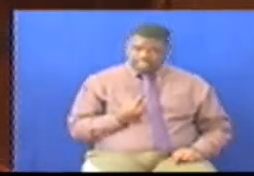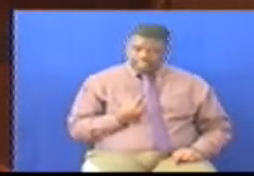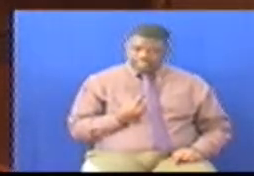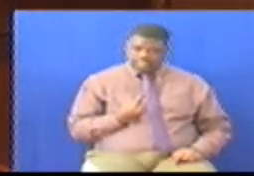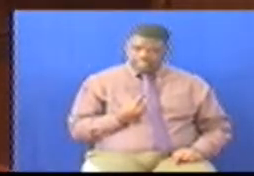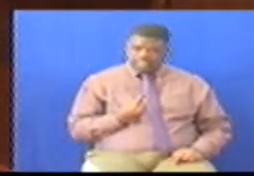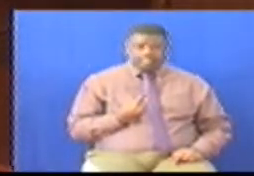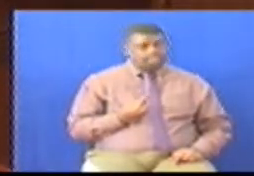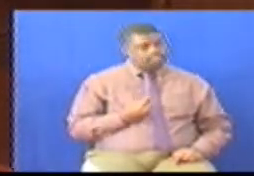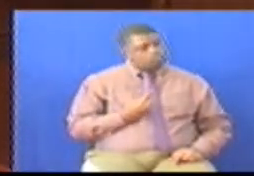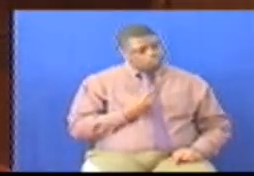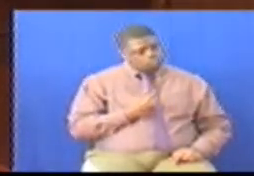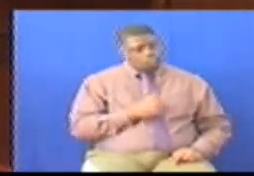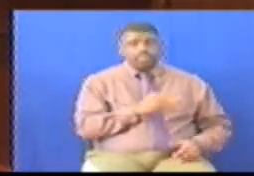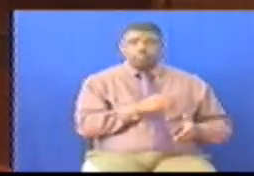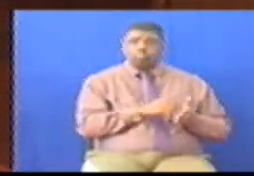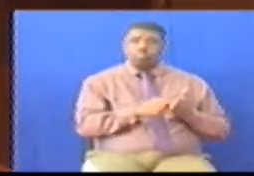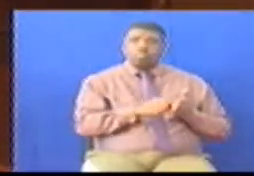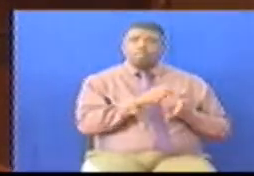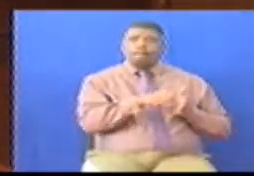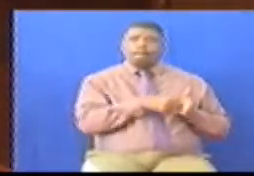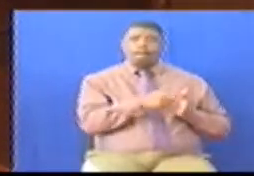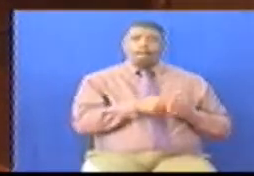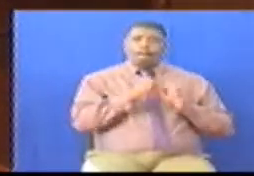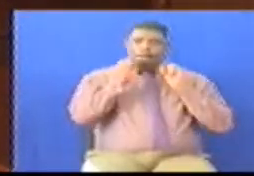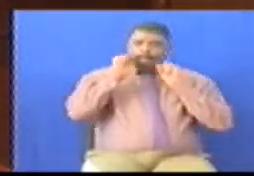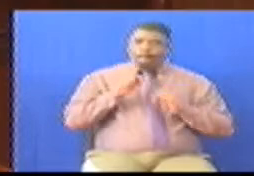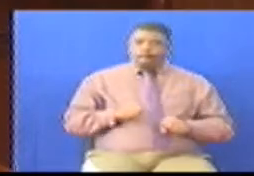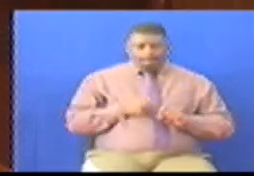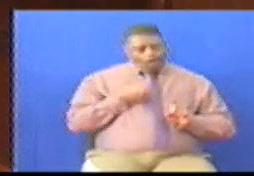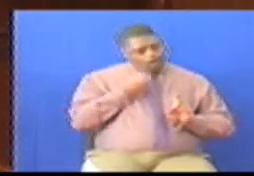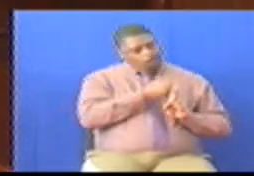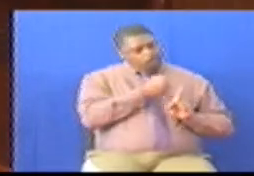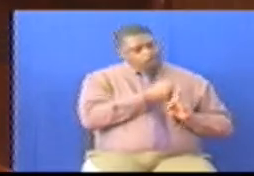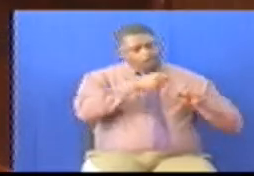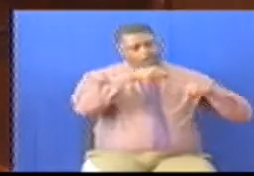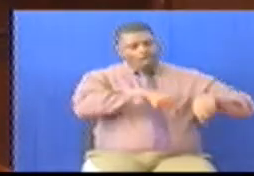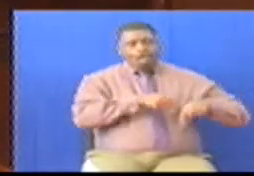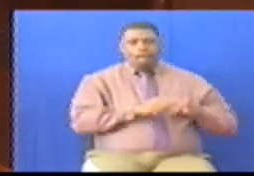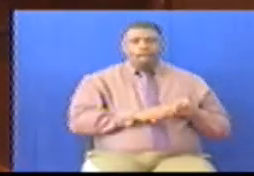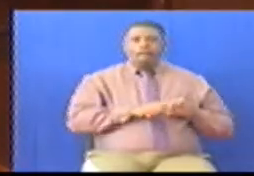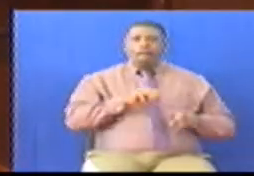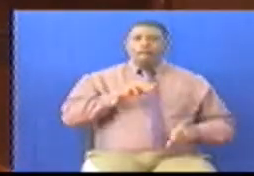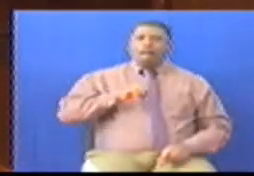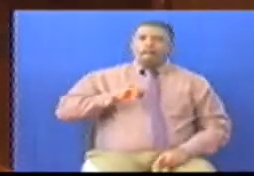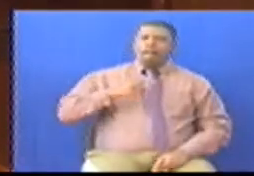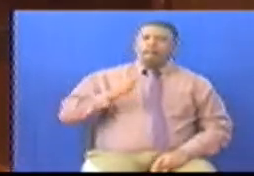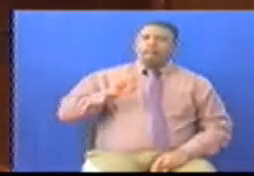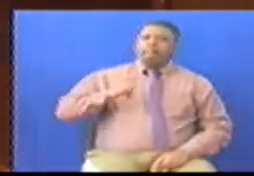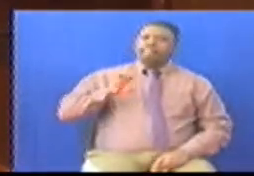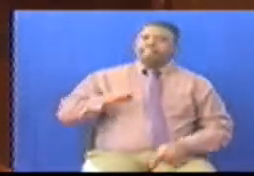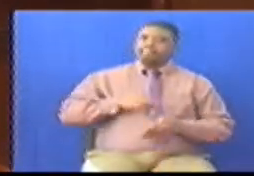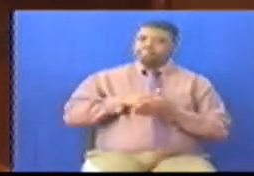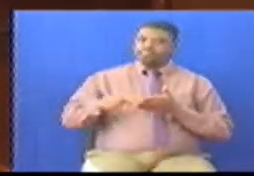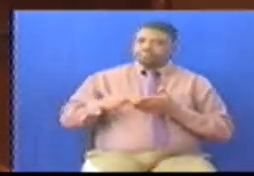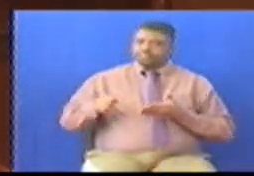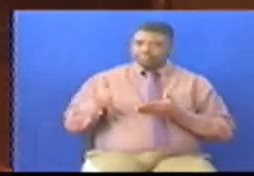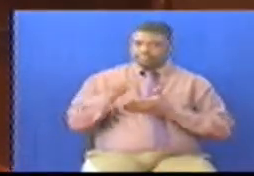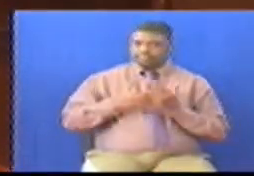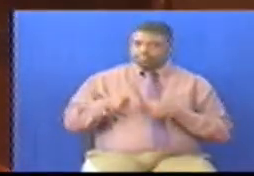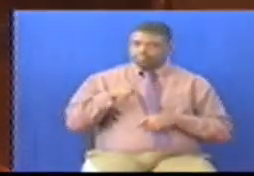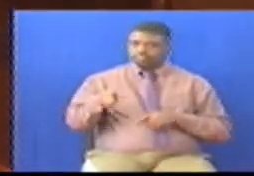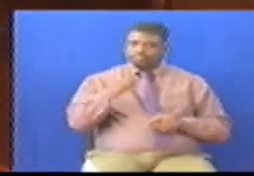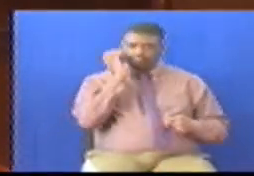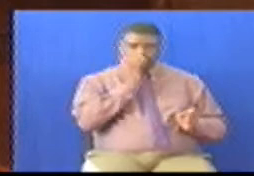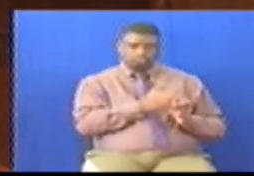2021 watakwenda kununua mitambo. Kwa hiyo lazima tuweke msisitizo hapa kwamba mitambo inunuliwe, ili eneo hili ambalo